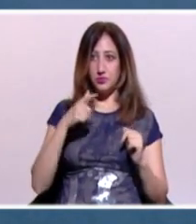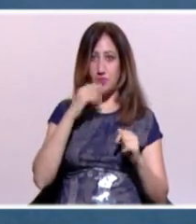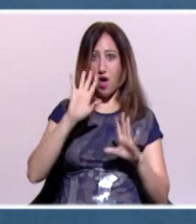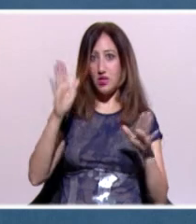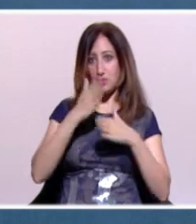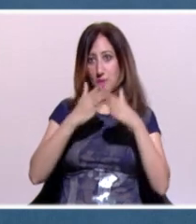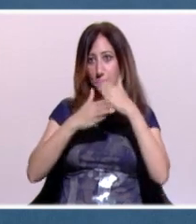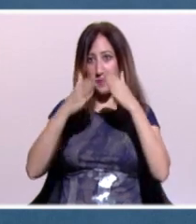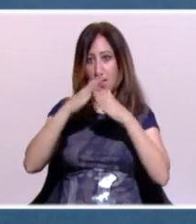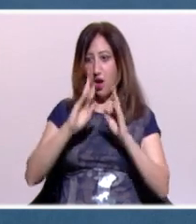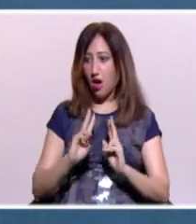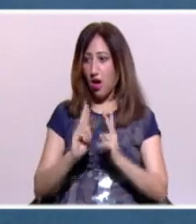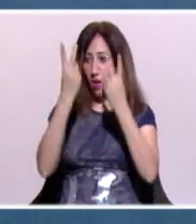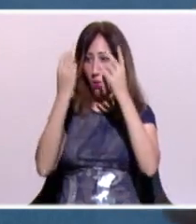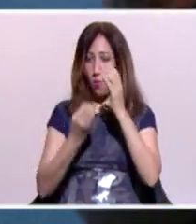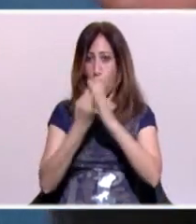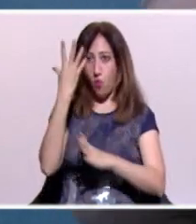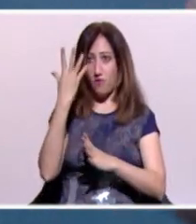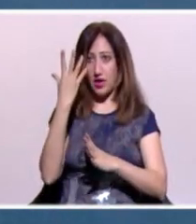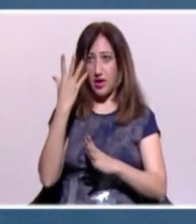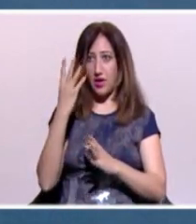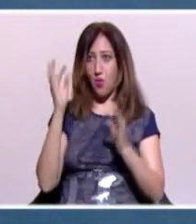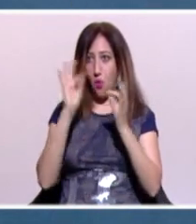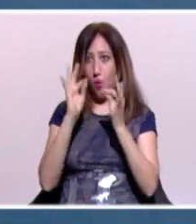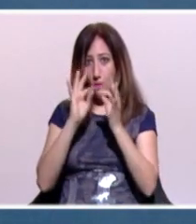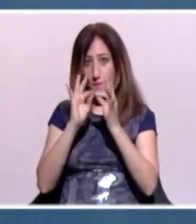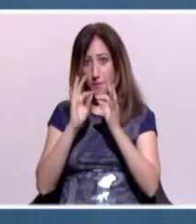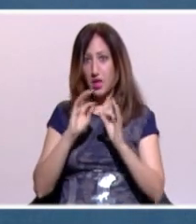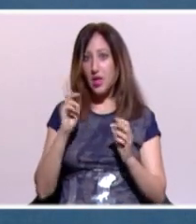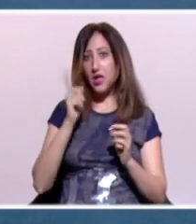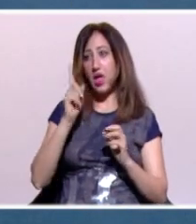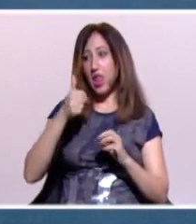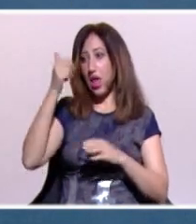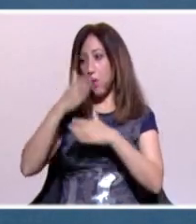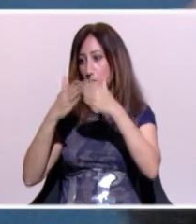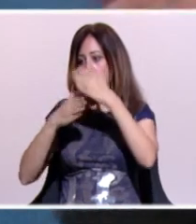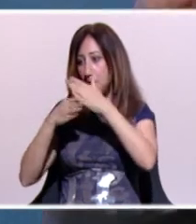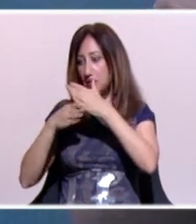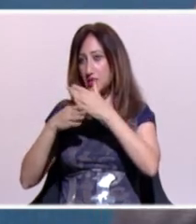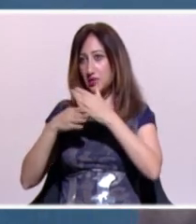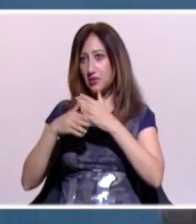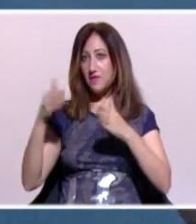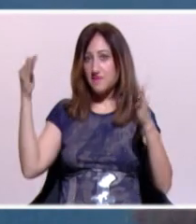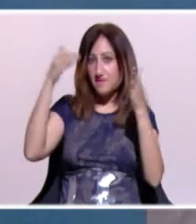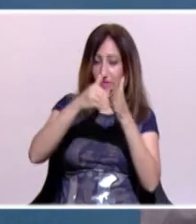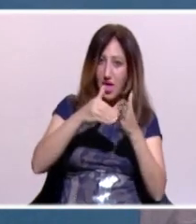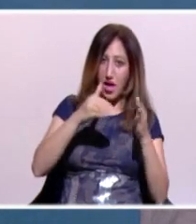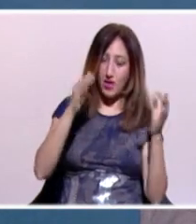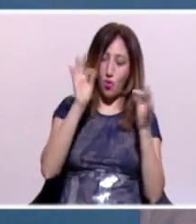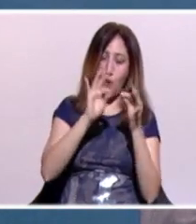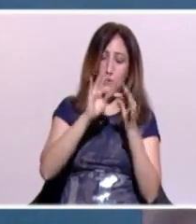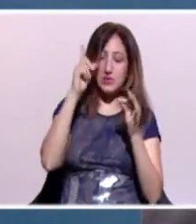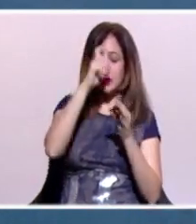ما ينفعش تحوله فجأة انه يبقى شخص رومانسي، لازم تستخدم كل الحاجات اللي انت بنيتها دي انه يبقى شخص رومانسي. هنا كانت النقلات